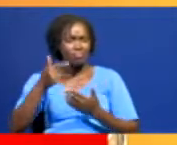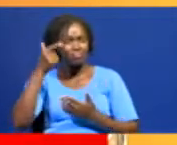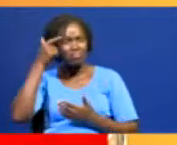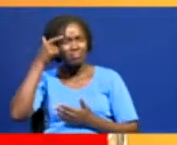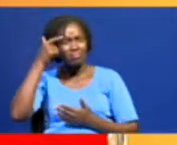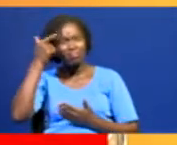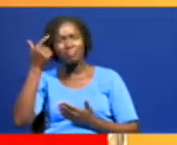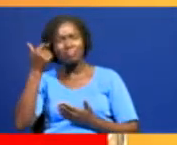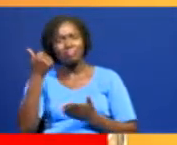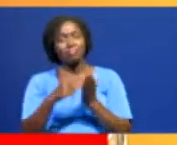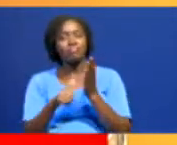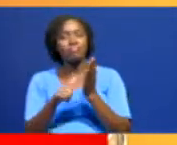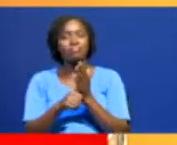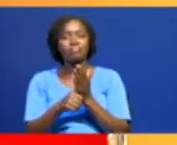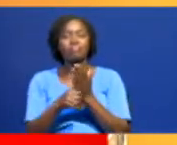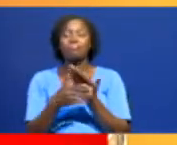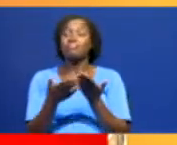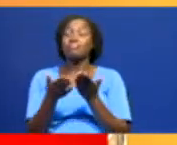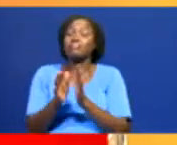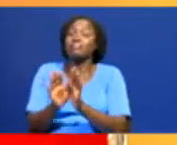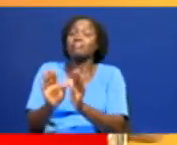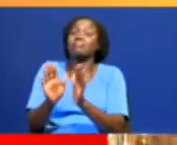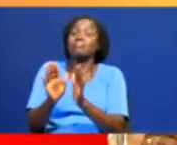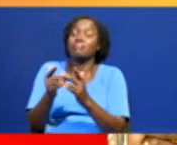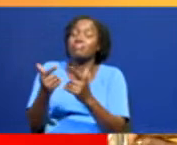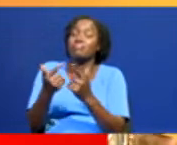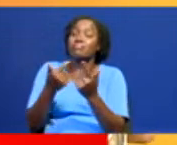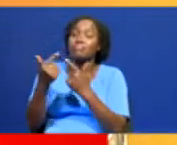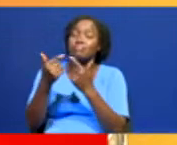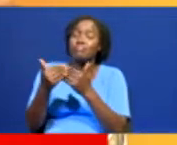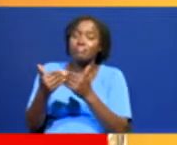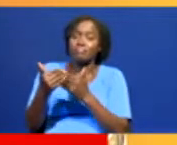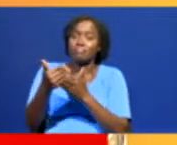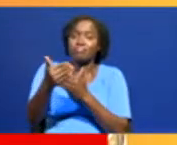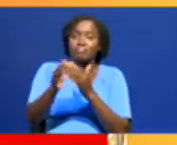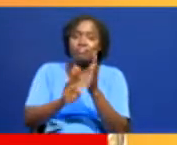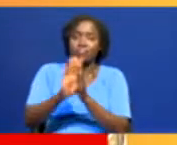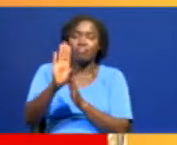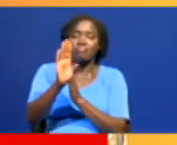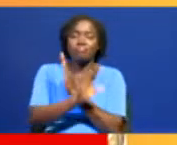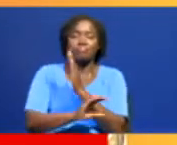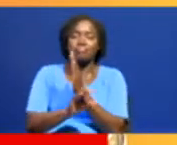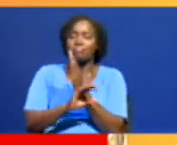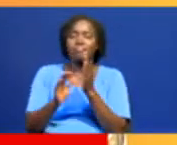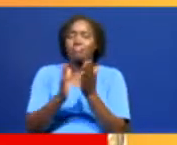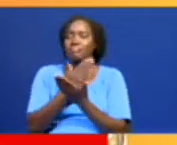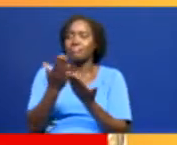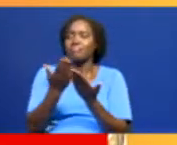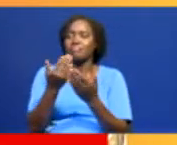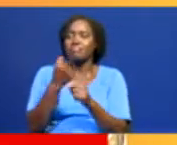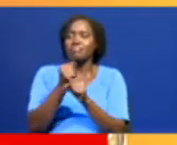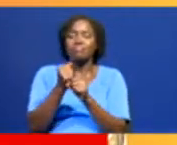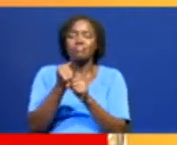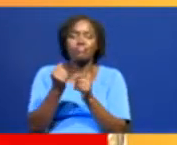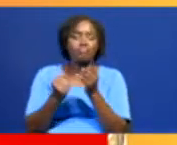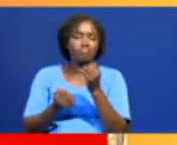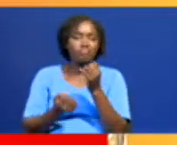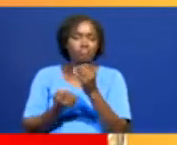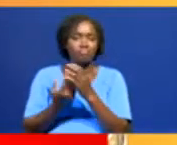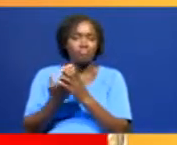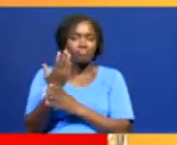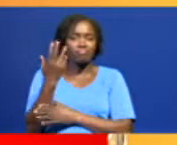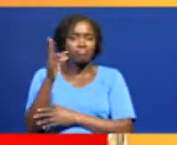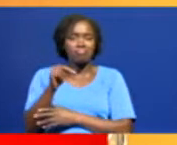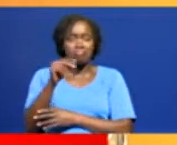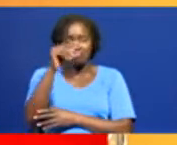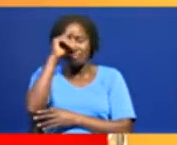ili tuachilie maongezi yakienda mbele na nchi ikisonga mbele pia. Hili ndio jambo ambalo inaweza kufanya sisi kwenda mbele. Hakuna